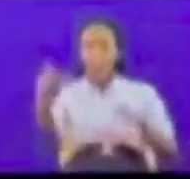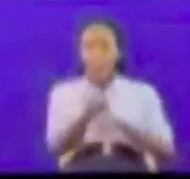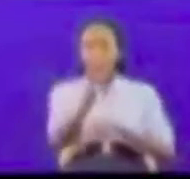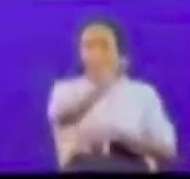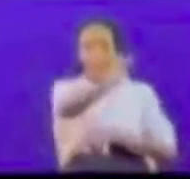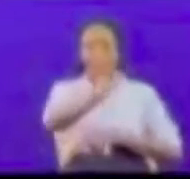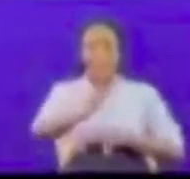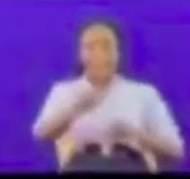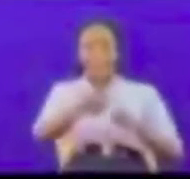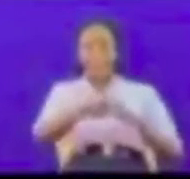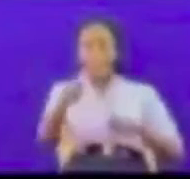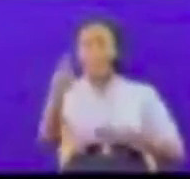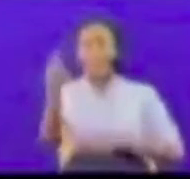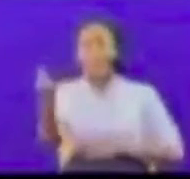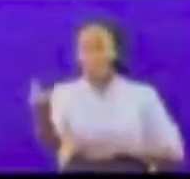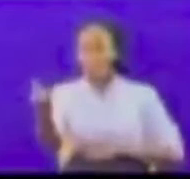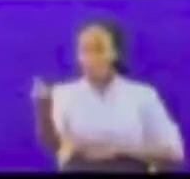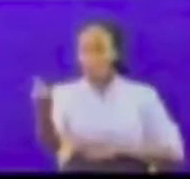zote.